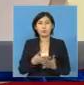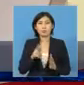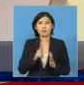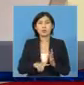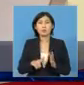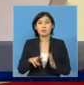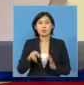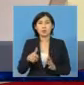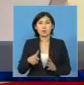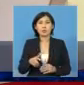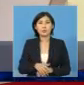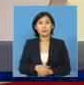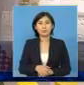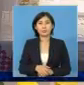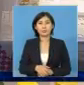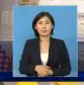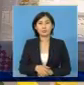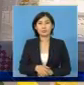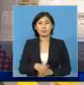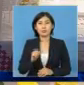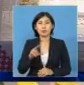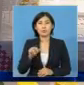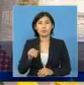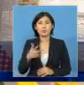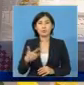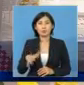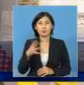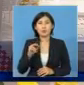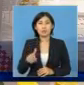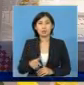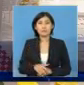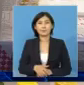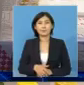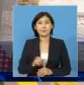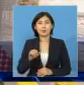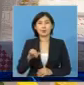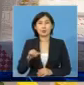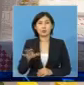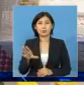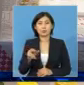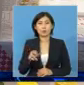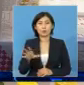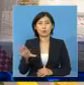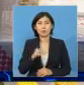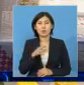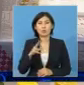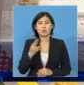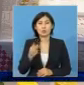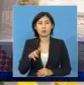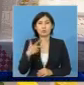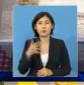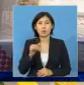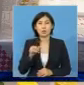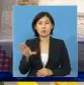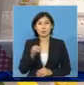75 теңгеден, 70 теңгеден, аспирин 35 теңгеден. Антибиотиктер бәрі цифтриаксон бәрілер тоже